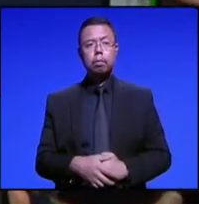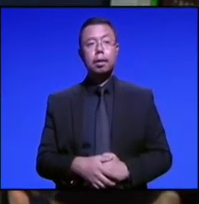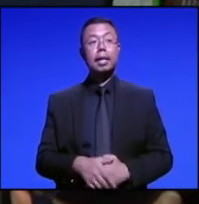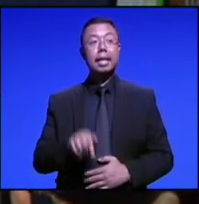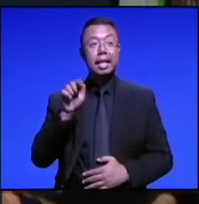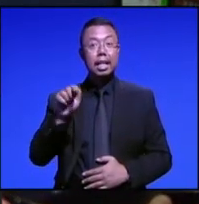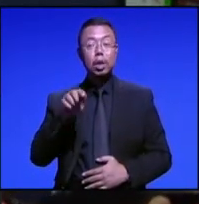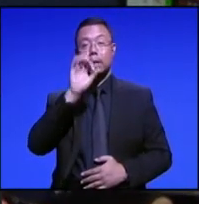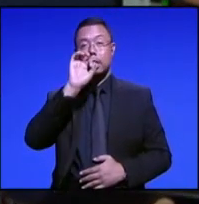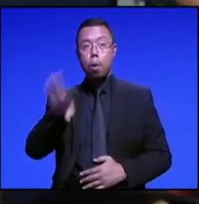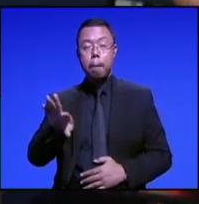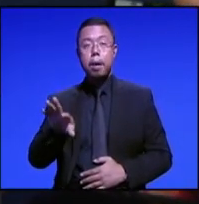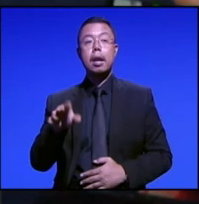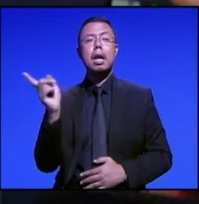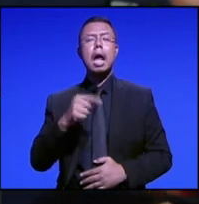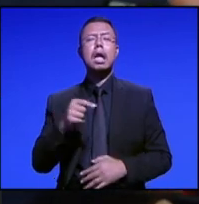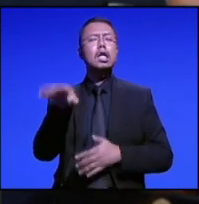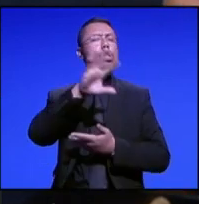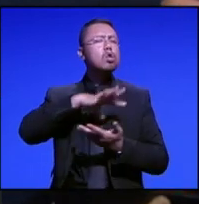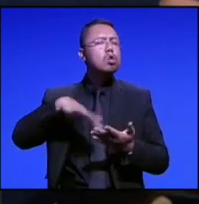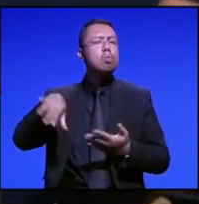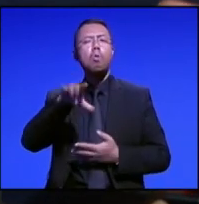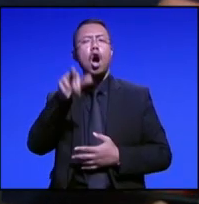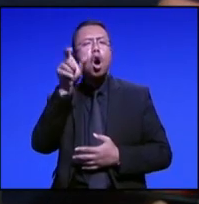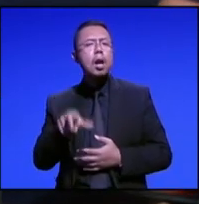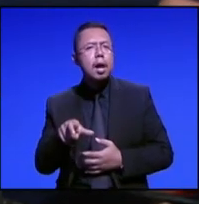Itu adalah jawaban atas